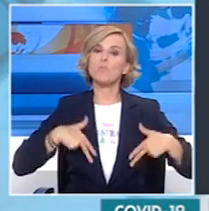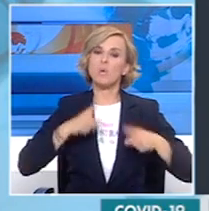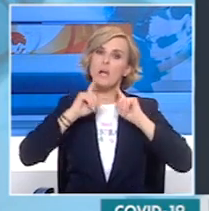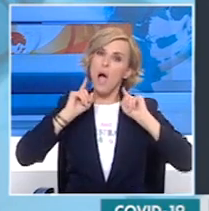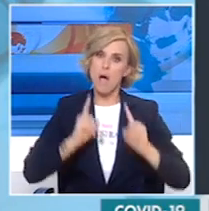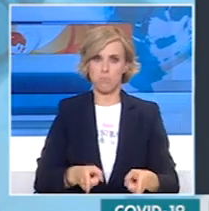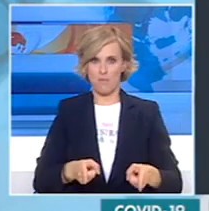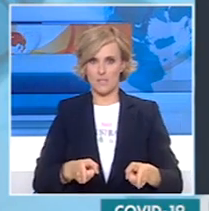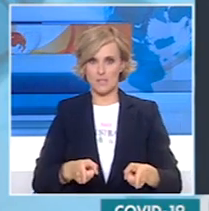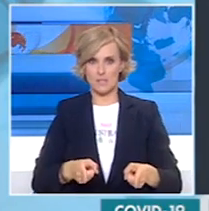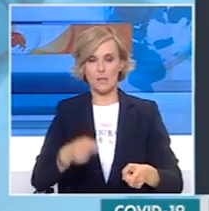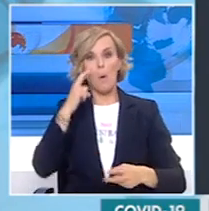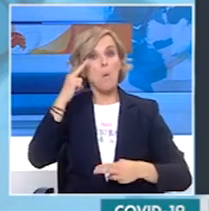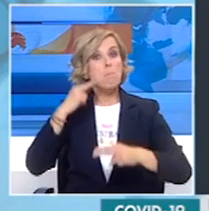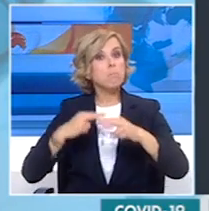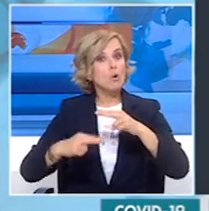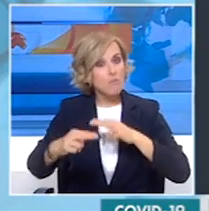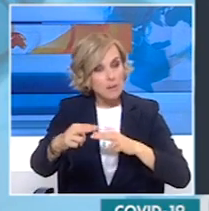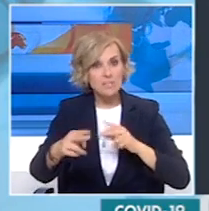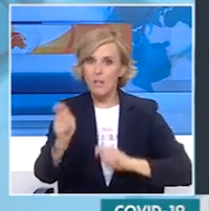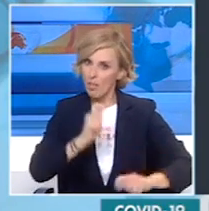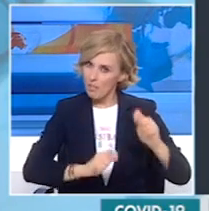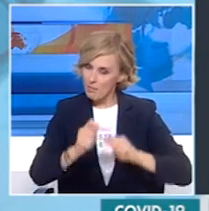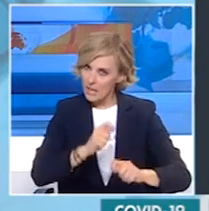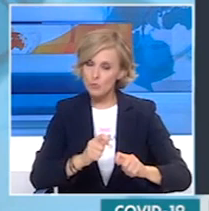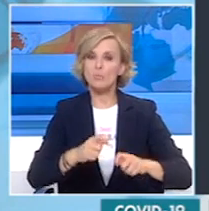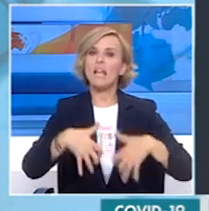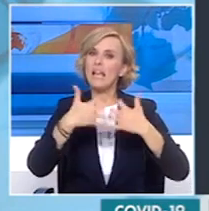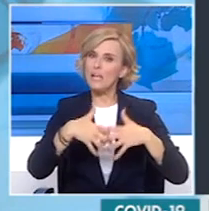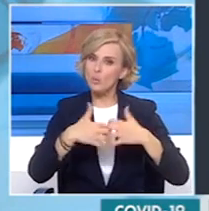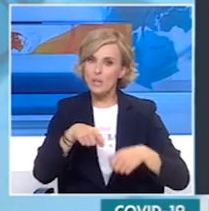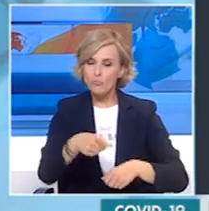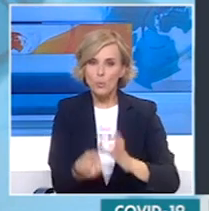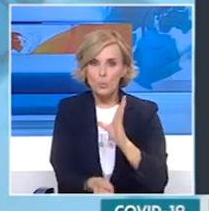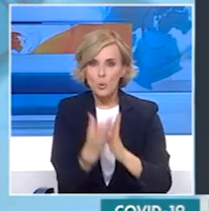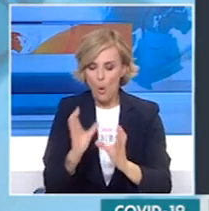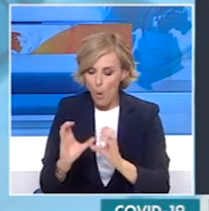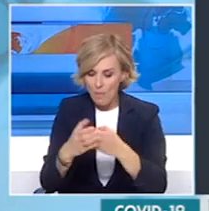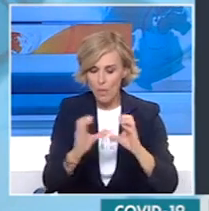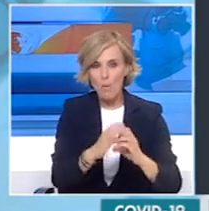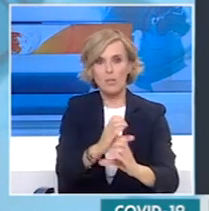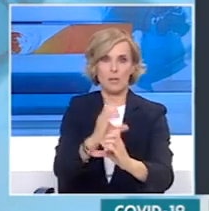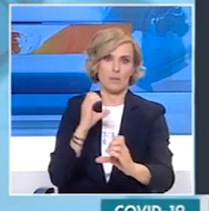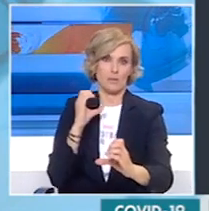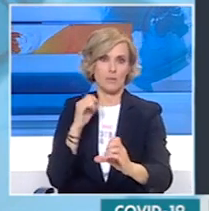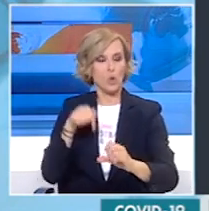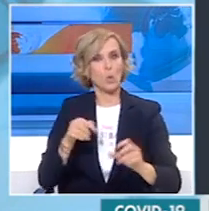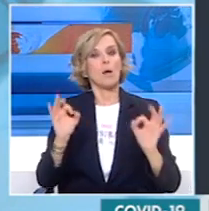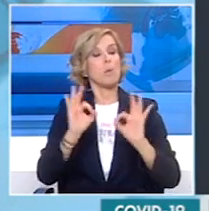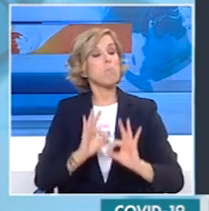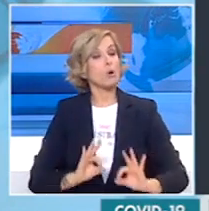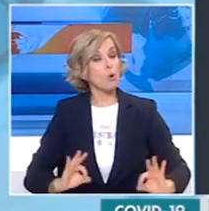οποία προβλέπει τις διαδικασίες σύστασης, συγκρότησης και λειτουργίας των κινητών αυτών μονάδων. Ήδη έχει γίνει η